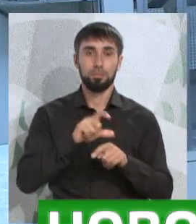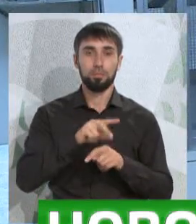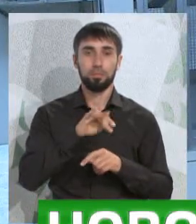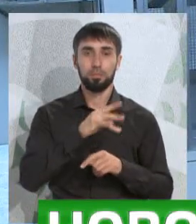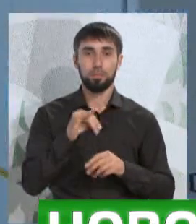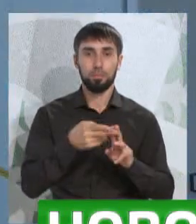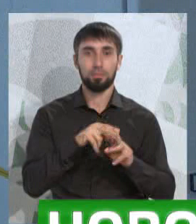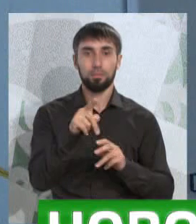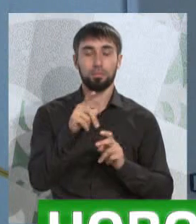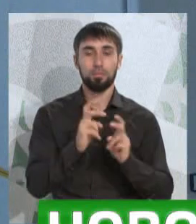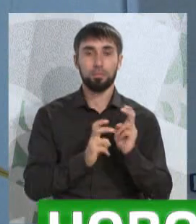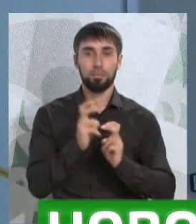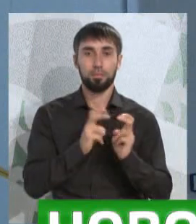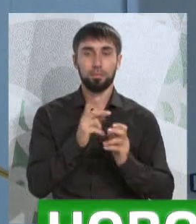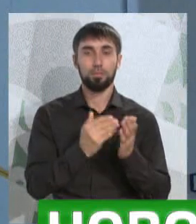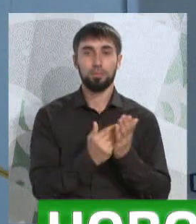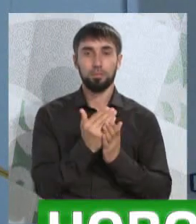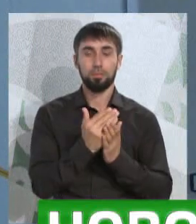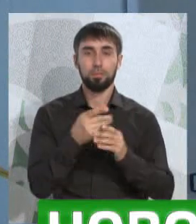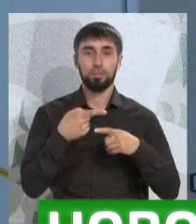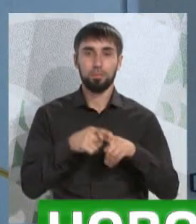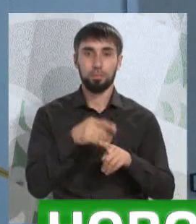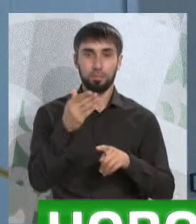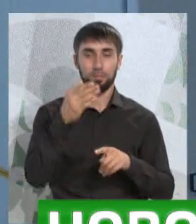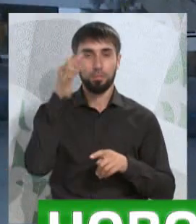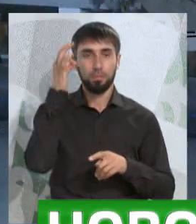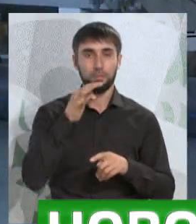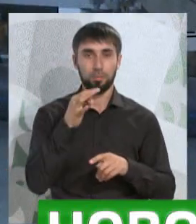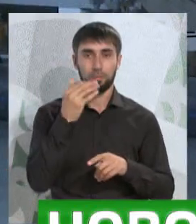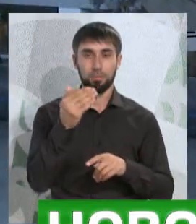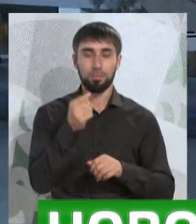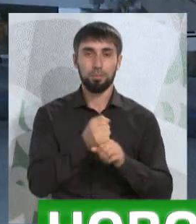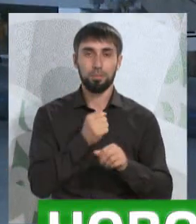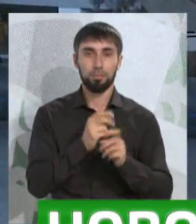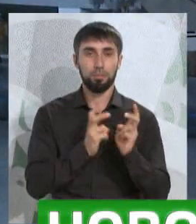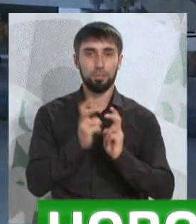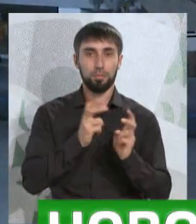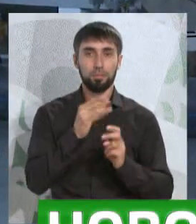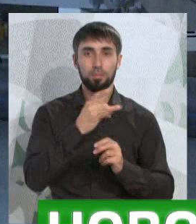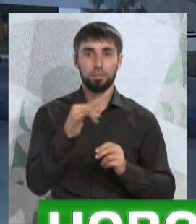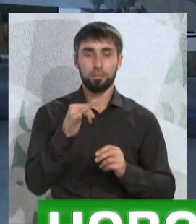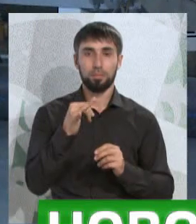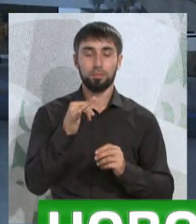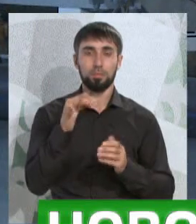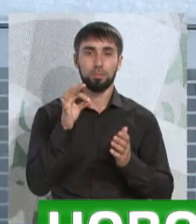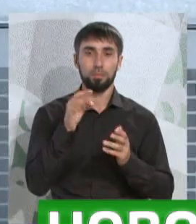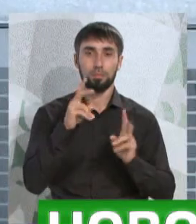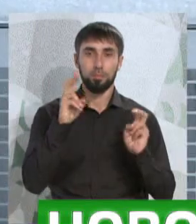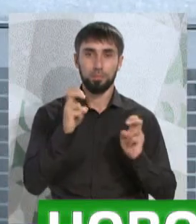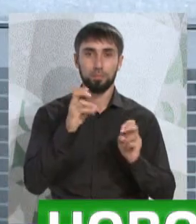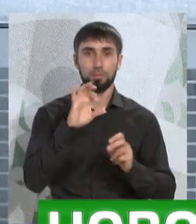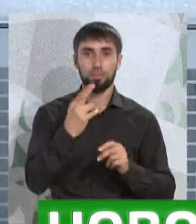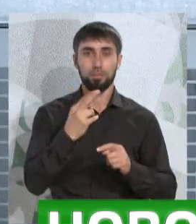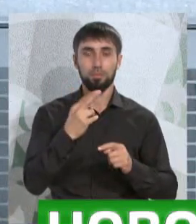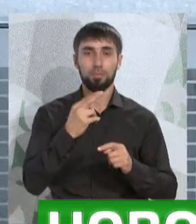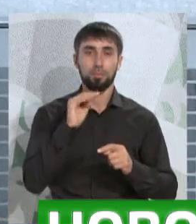это оборудование – высокотехнологическое устройство немецкого стандарта. А построен завод по федеральной целевой программе социально-экономического